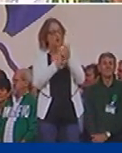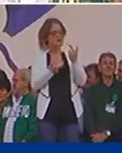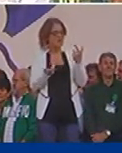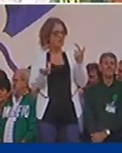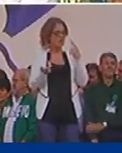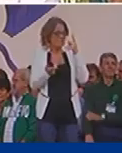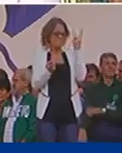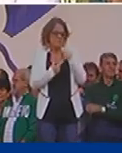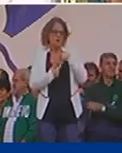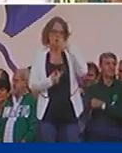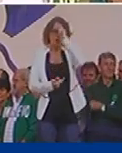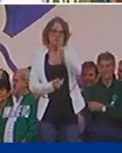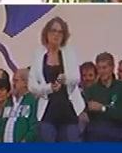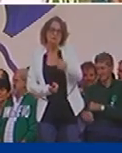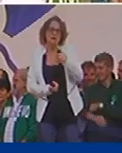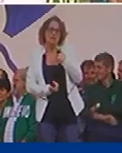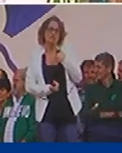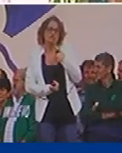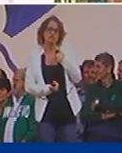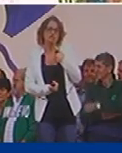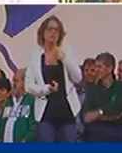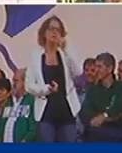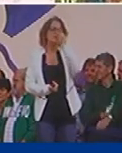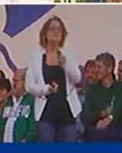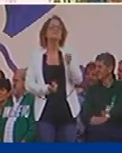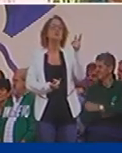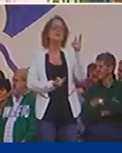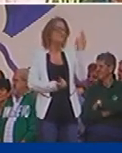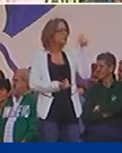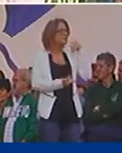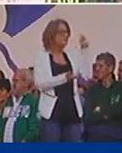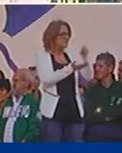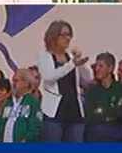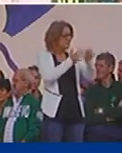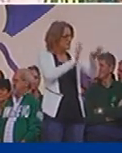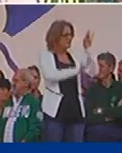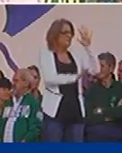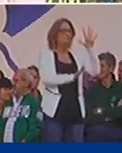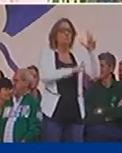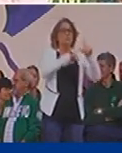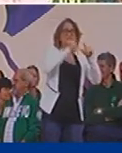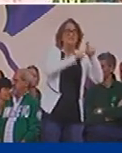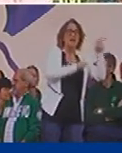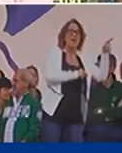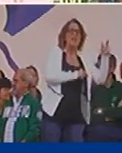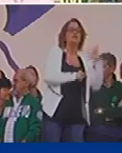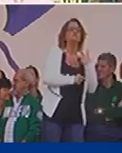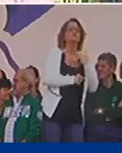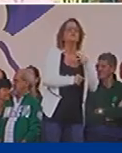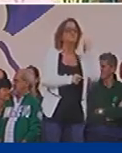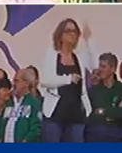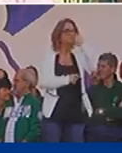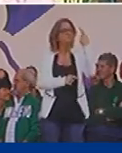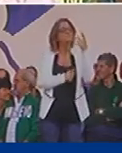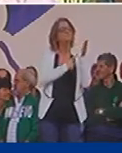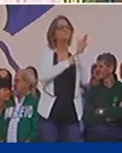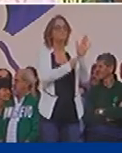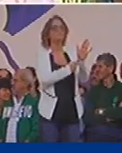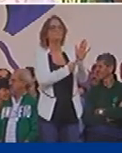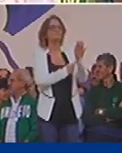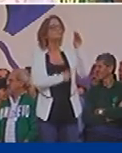rispetto agli elettori dei 5 Stelle che hanno col loro voto chiesto